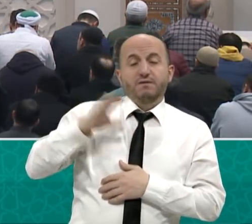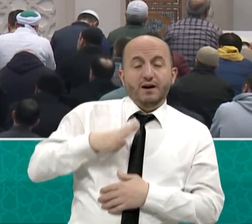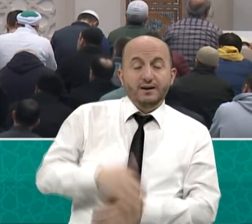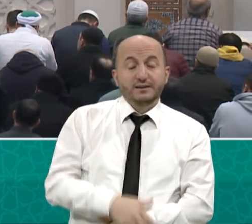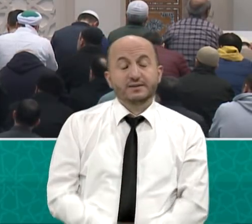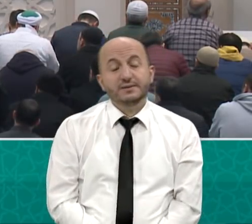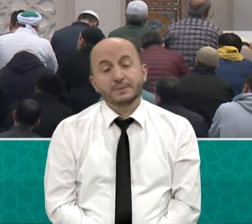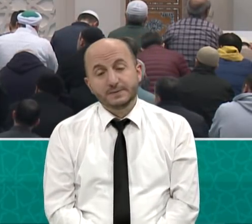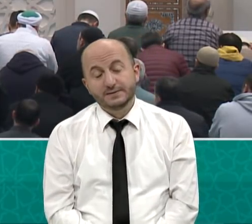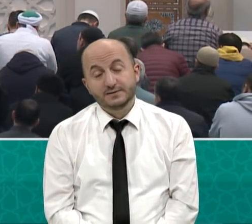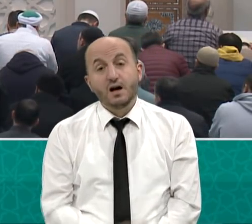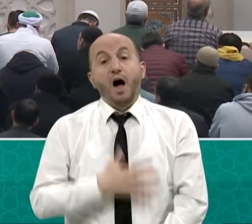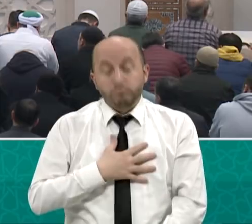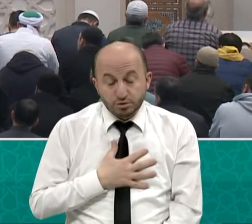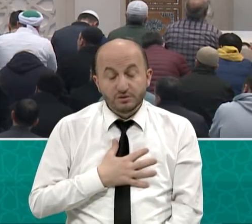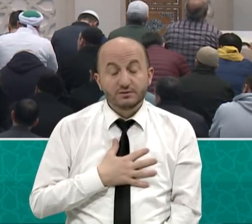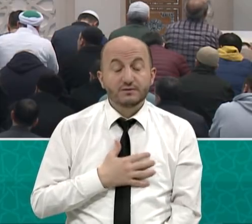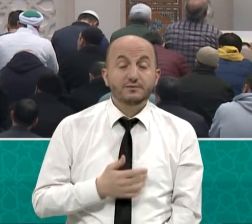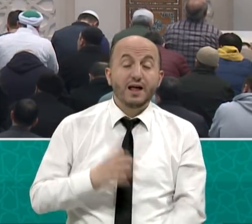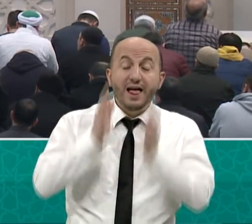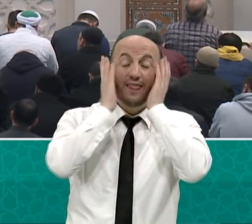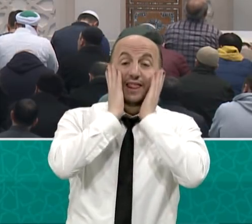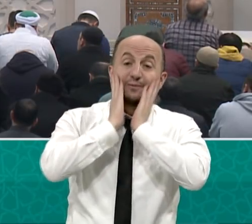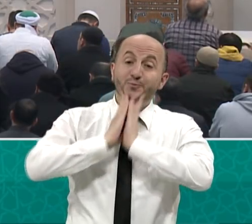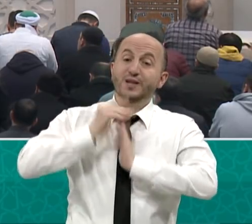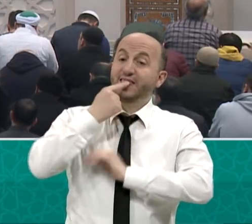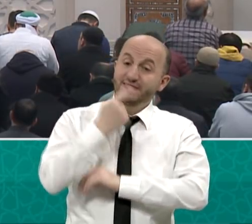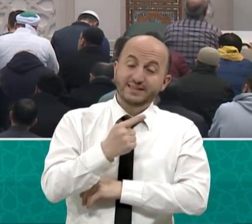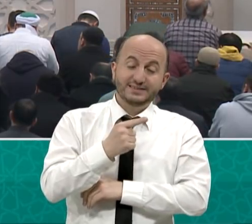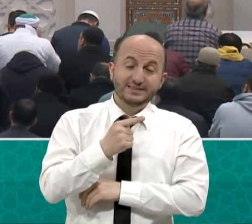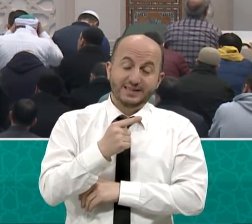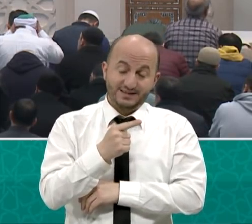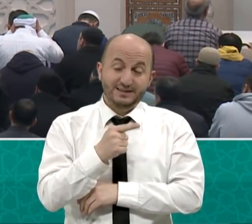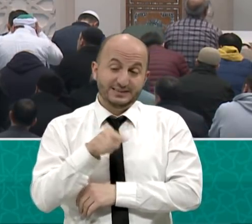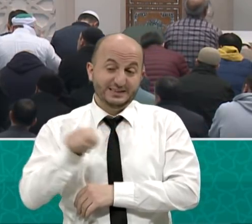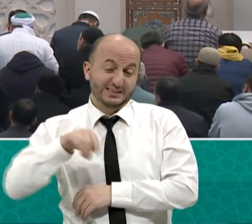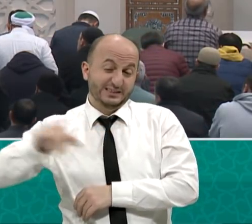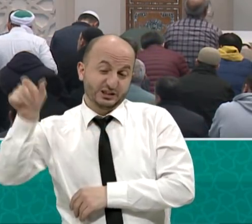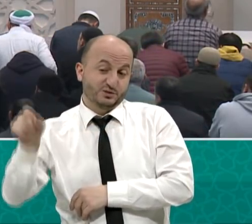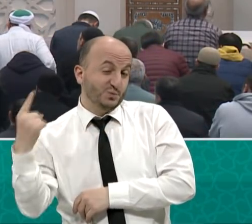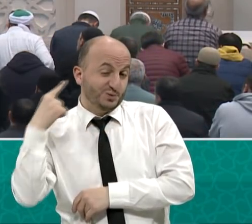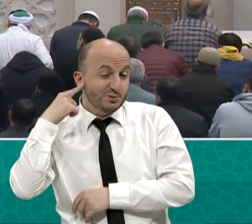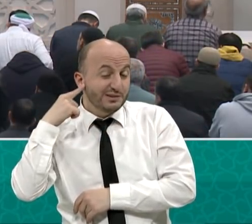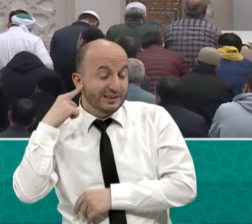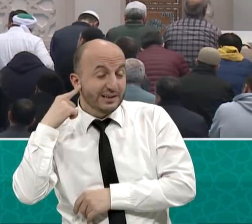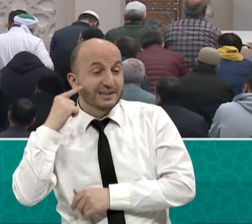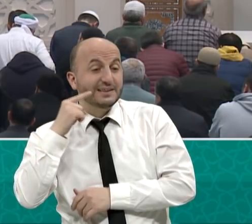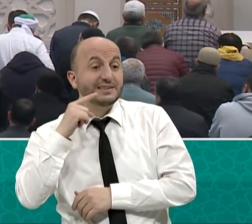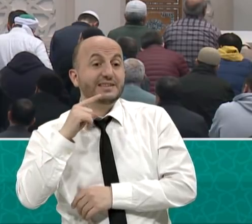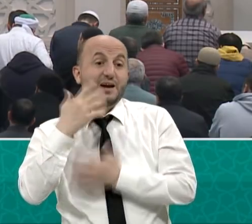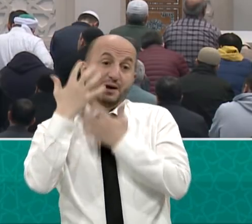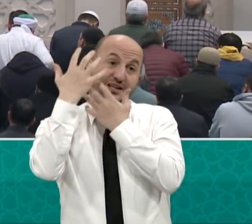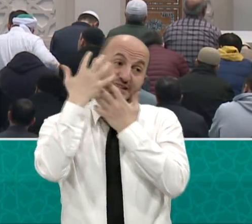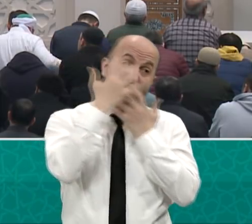denir. Aksırdı. Elhamdülillah derse senin demen gereken bir cümle var. Ne diyeceksin?